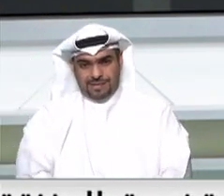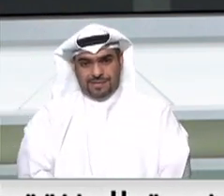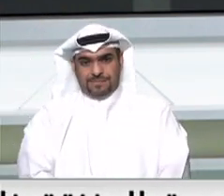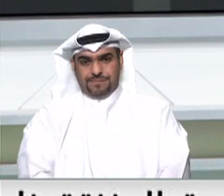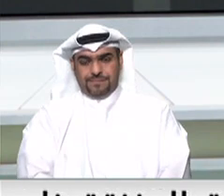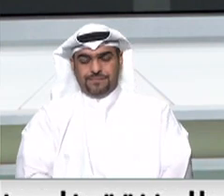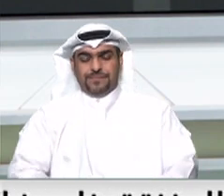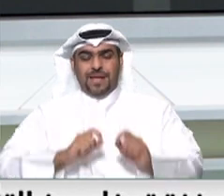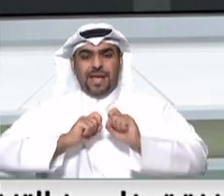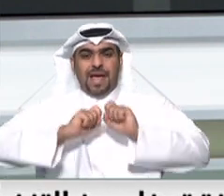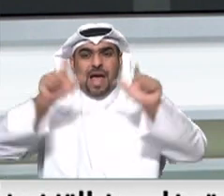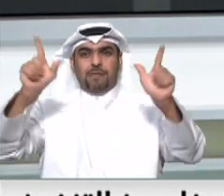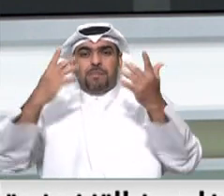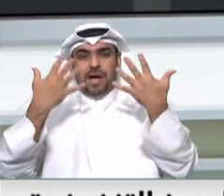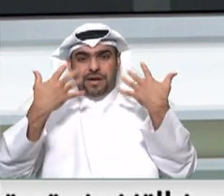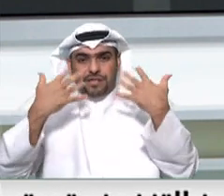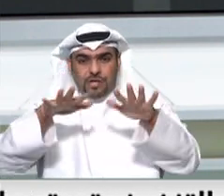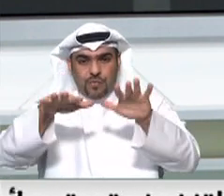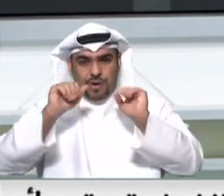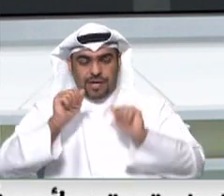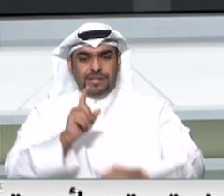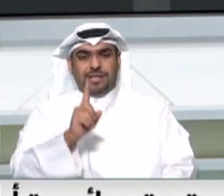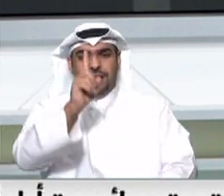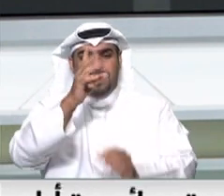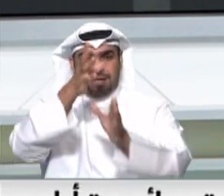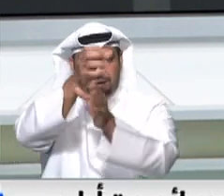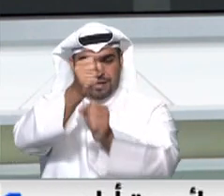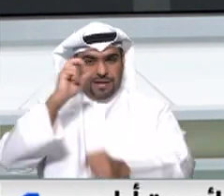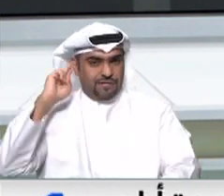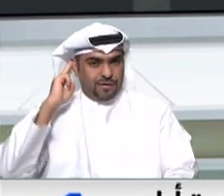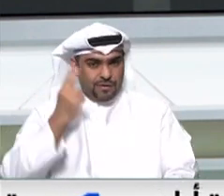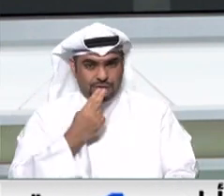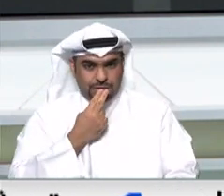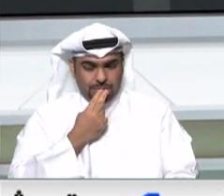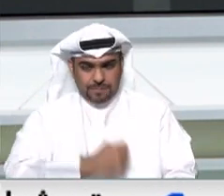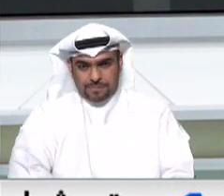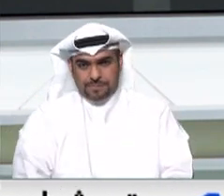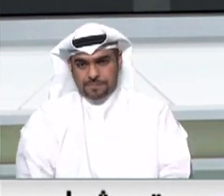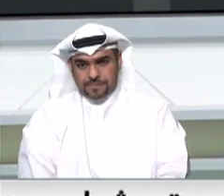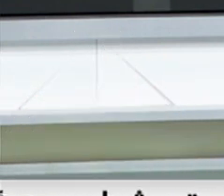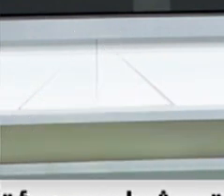كانت هذه نشرتنا الجوية، شكرا للمتابعة، والعودة للزملاء في الاستديو.